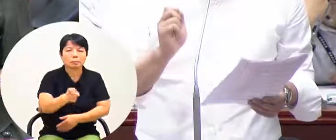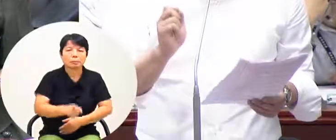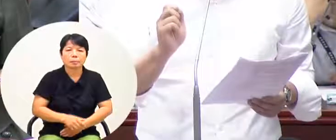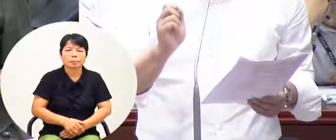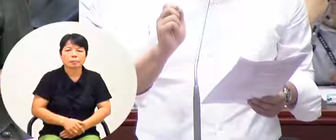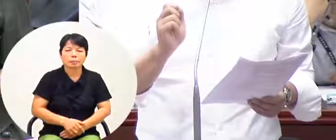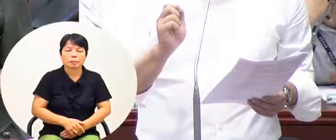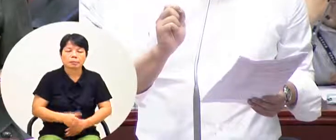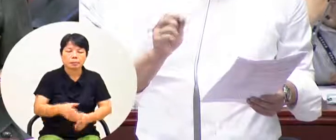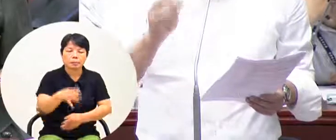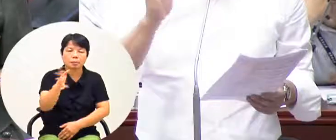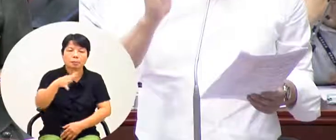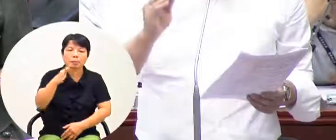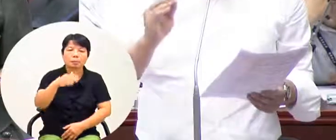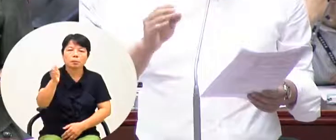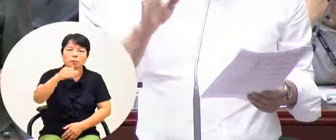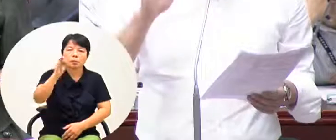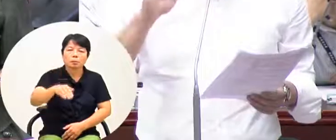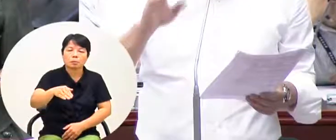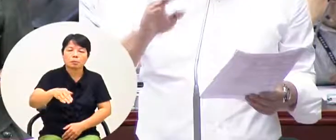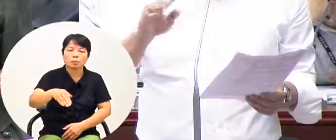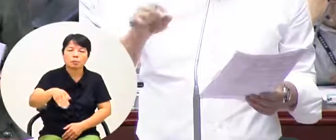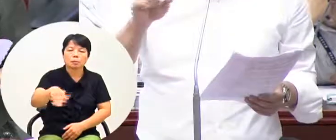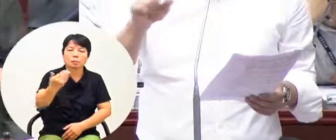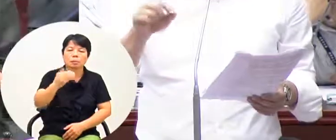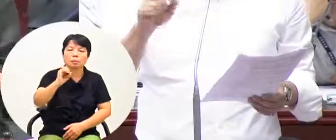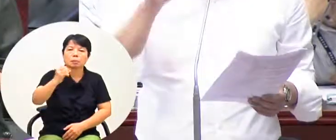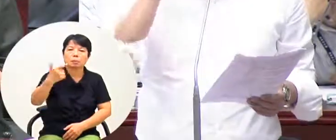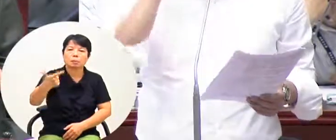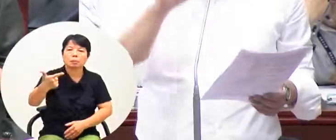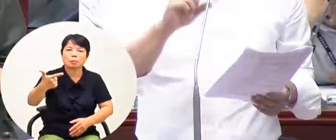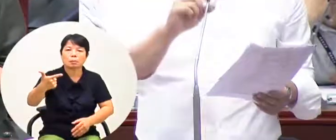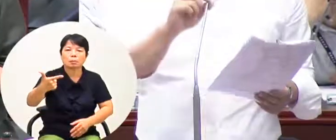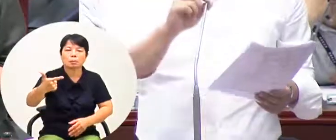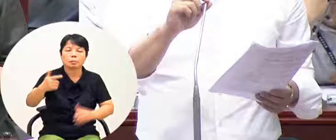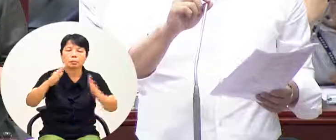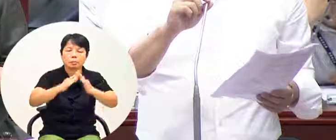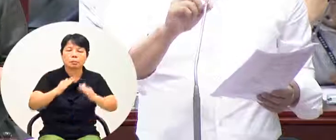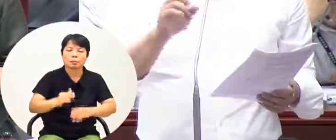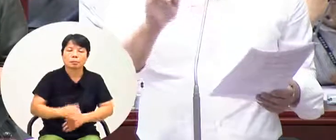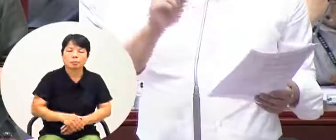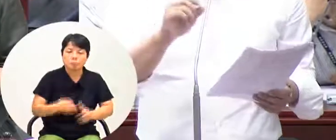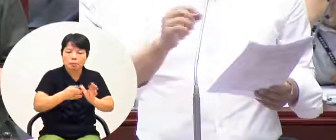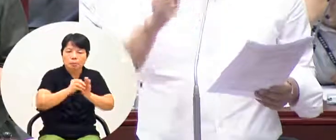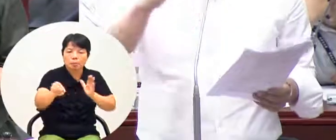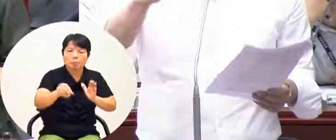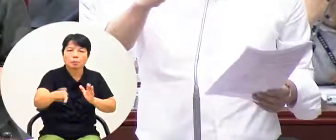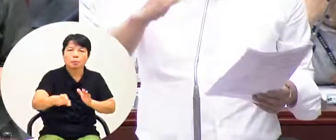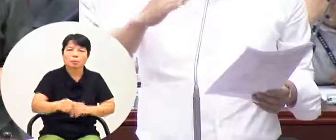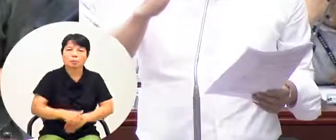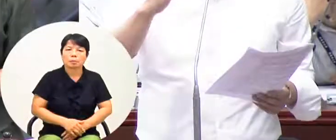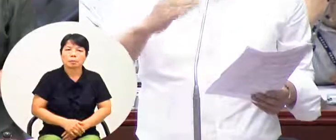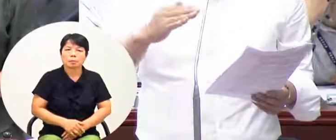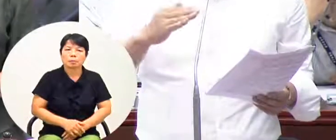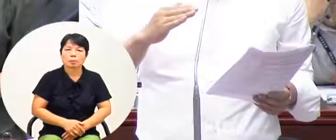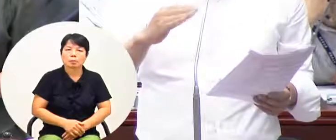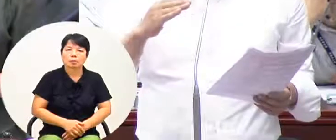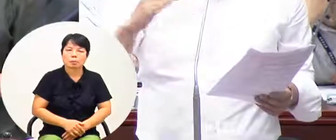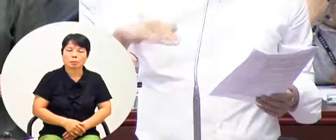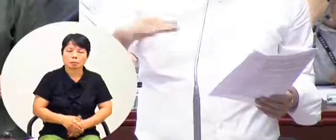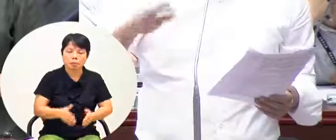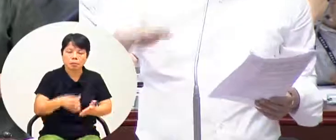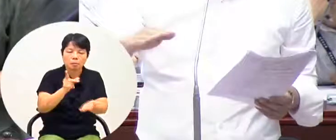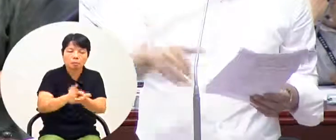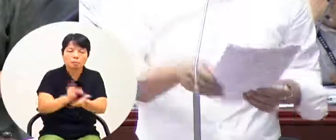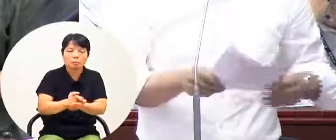9906户。那其中，有些 那租不起的人数是蛮比例很高啊， 租不起，对，然后因为租不起，